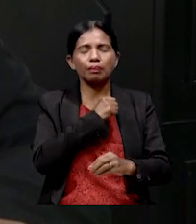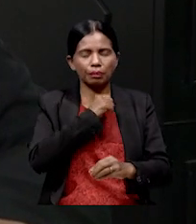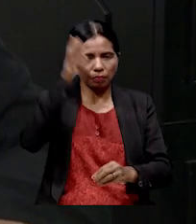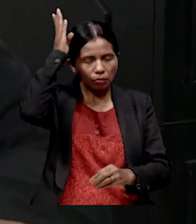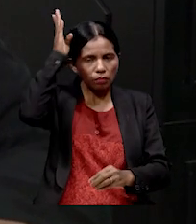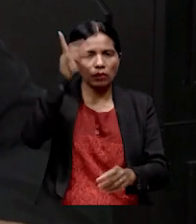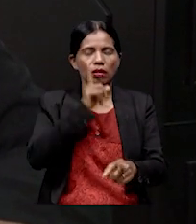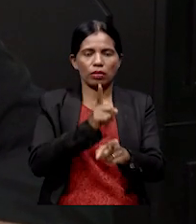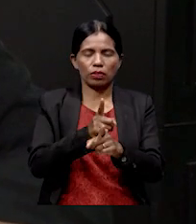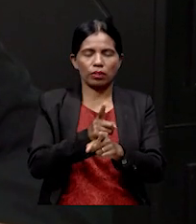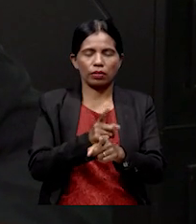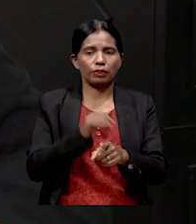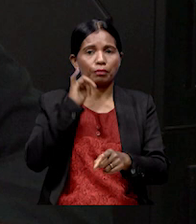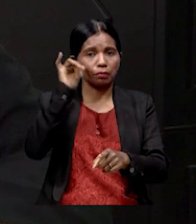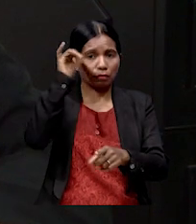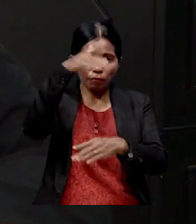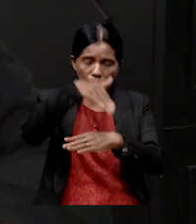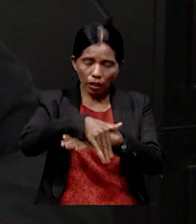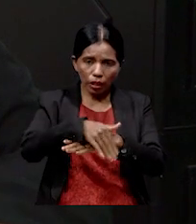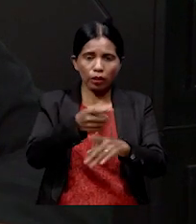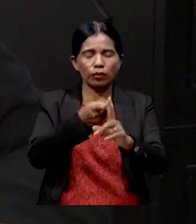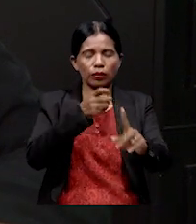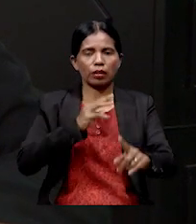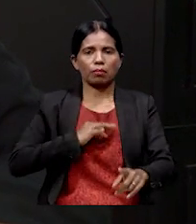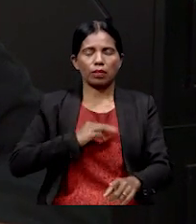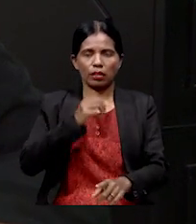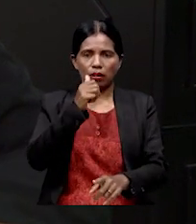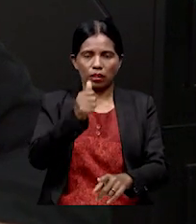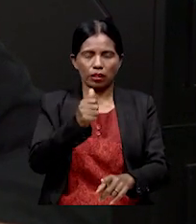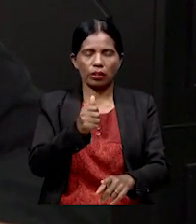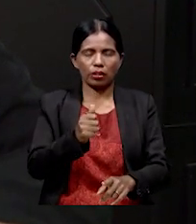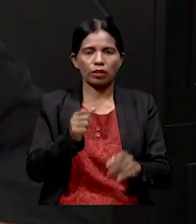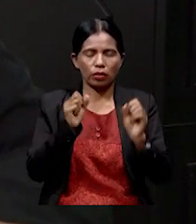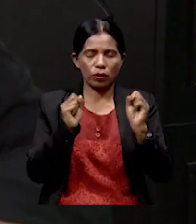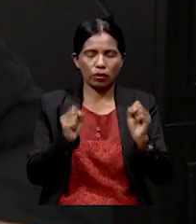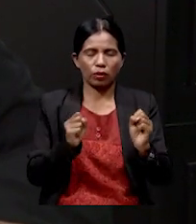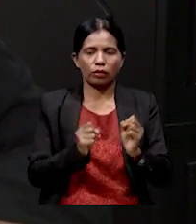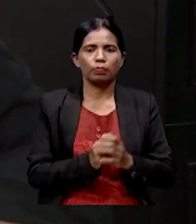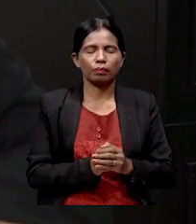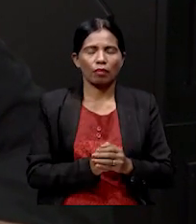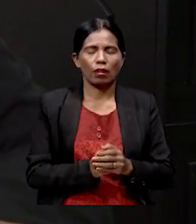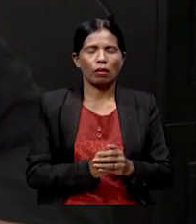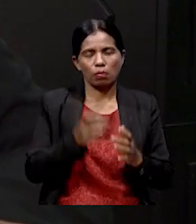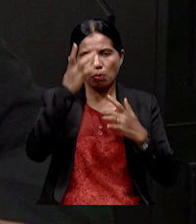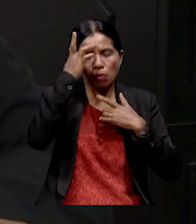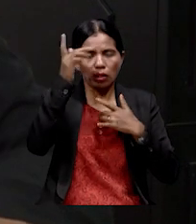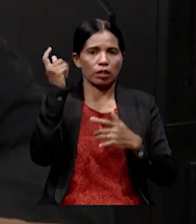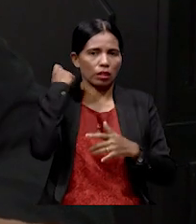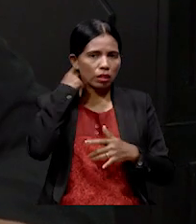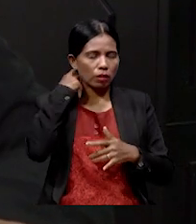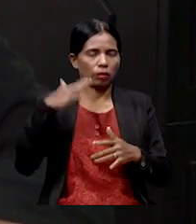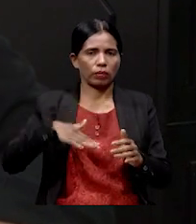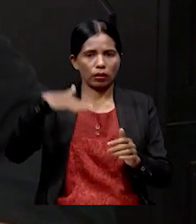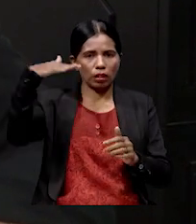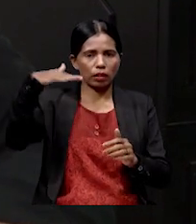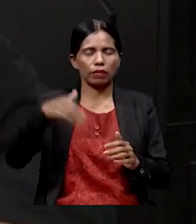hodi kalan mai husi Maliana, ho kondisaun namai maka krisis hipertensi, nebe akontese konoba ia amu